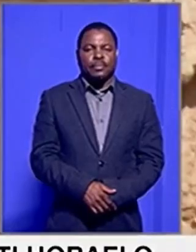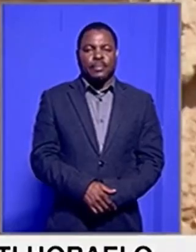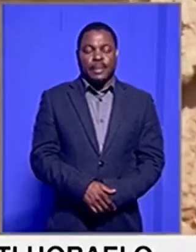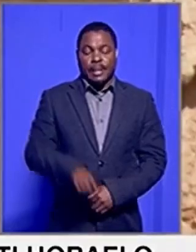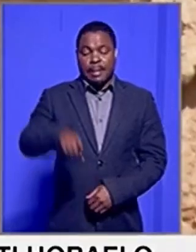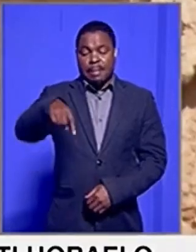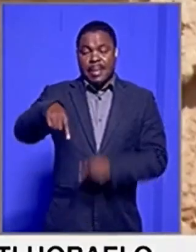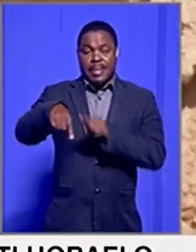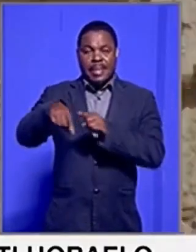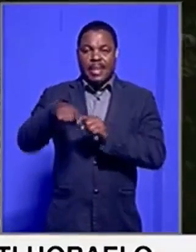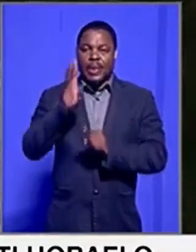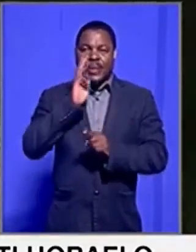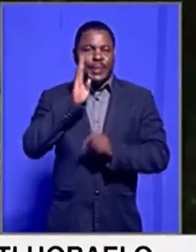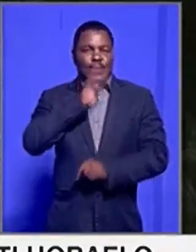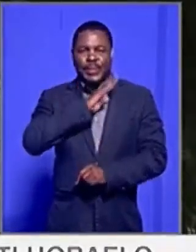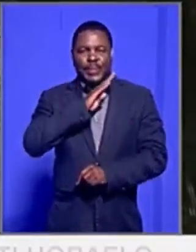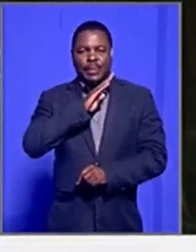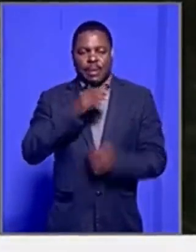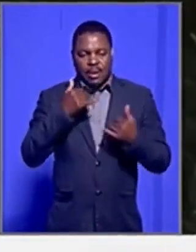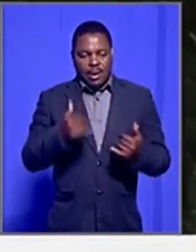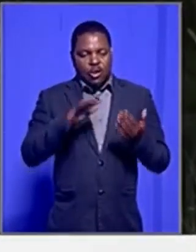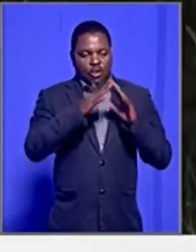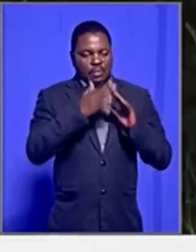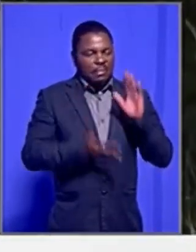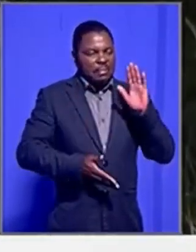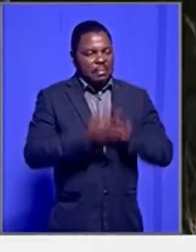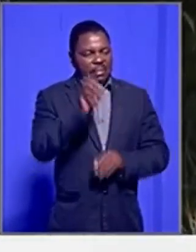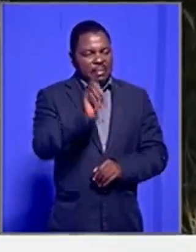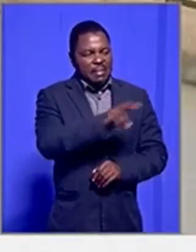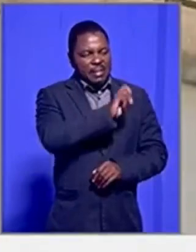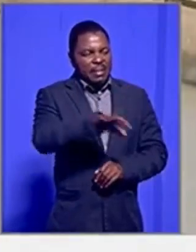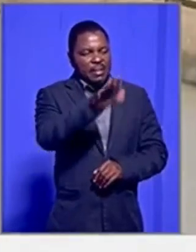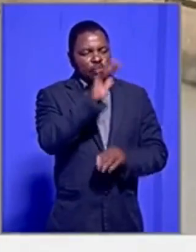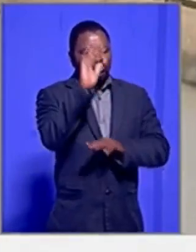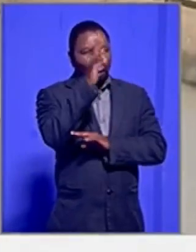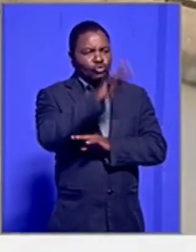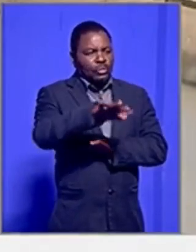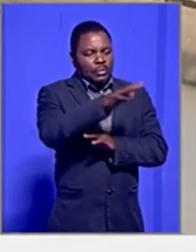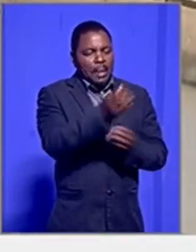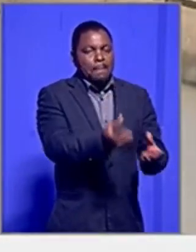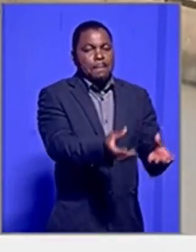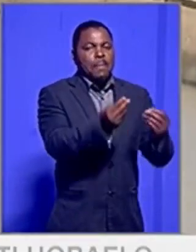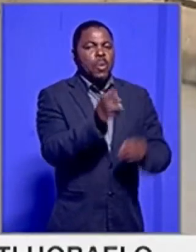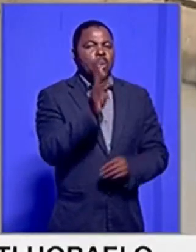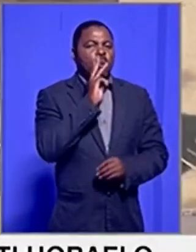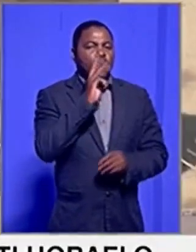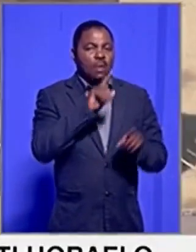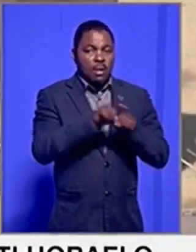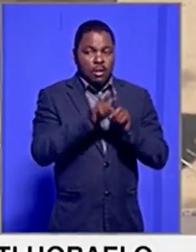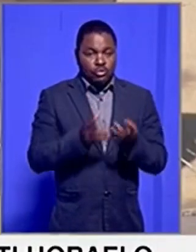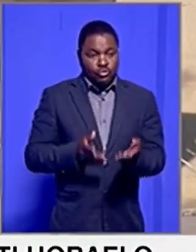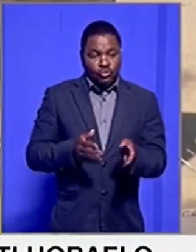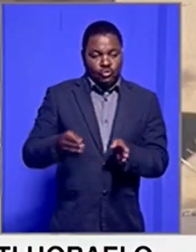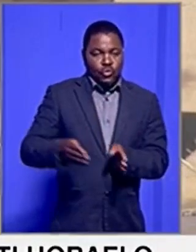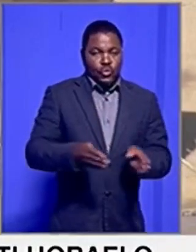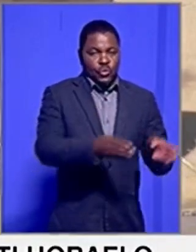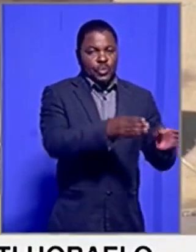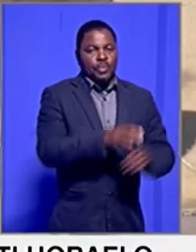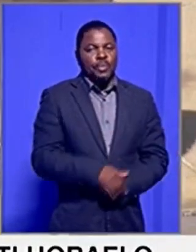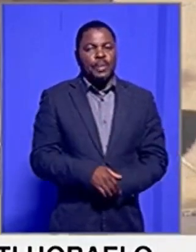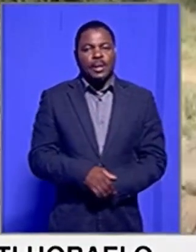Fa ditepe di sena metsi, baagi ba tsamaya mo gare ga sekgwa go ya go ga metsi mo dikanaleng tse di gaufi. Re